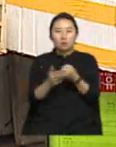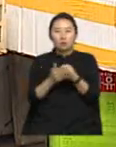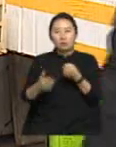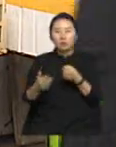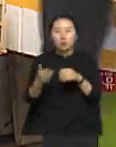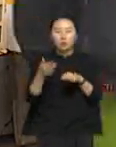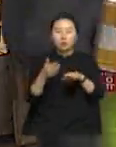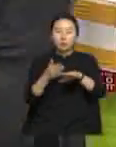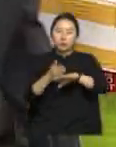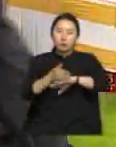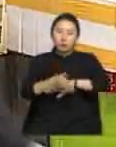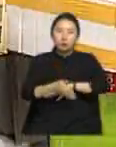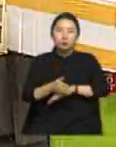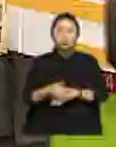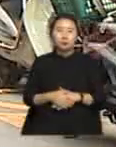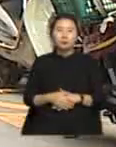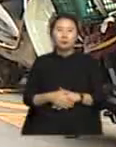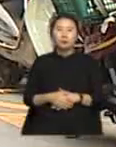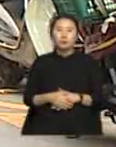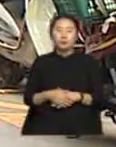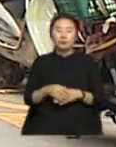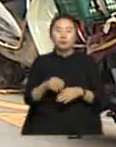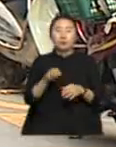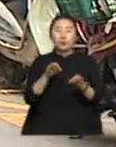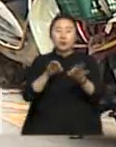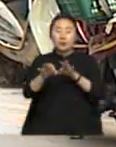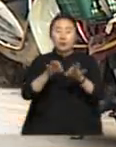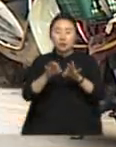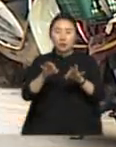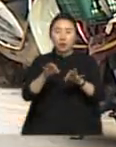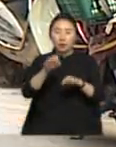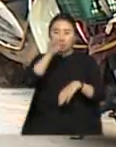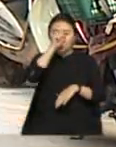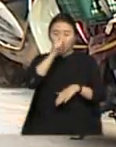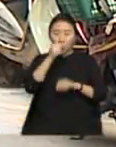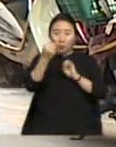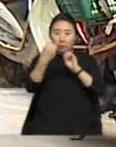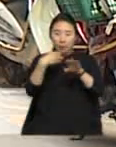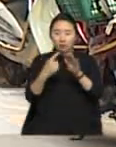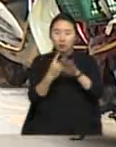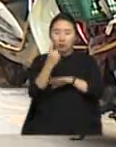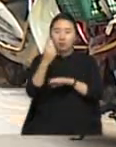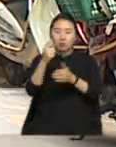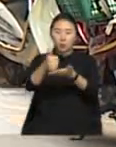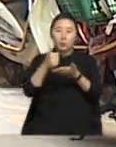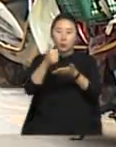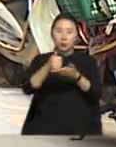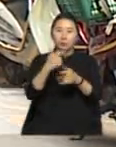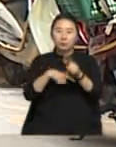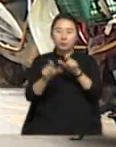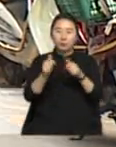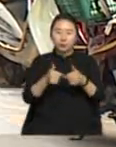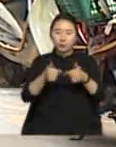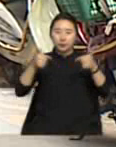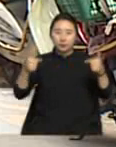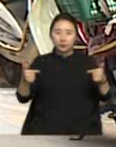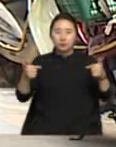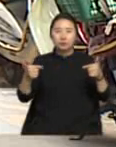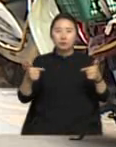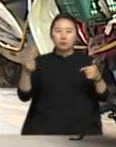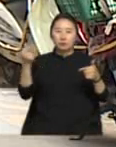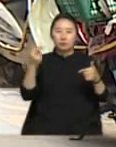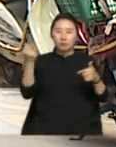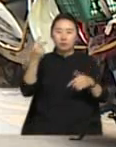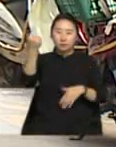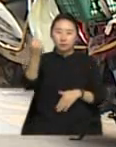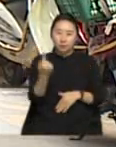밀려나고 있습니다. 시장 호감도를 높여 고객의 유입을 늘리고 재방문 비율도